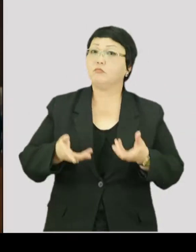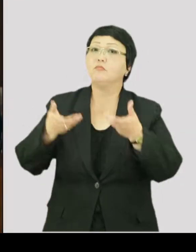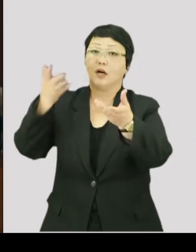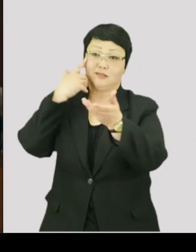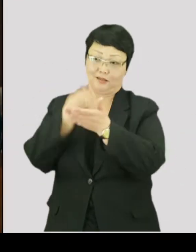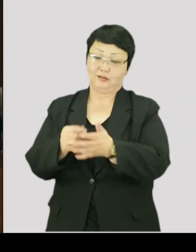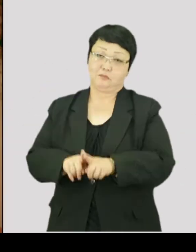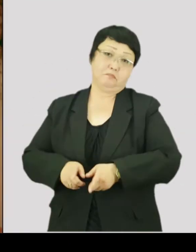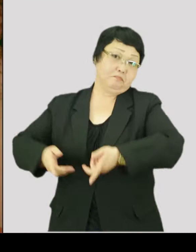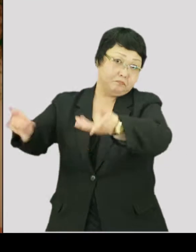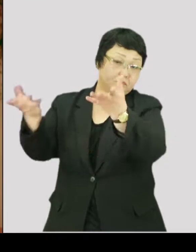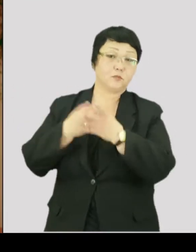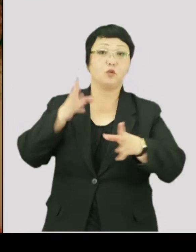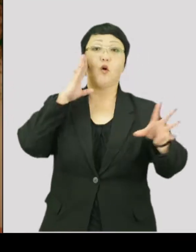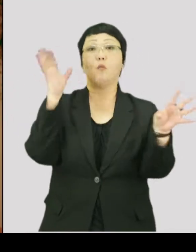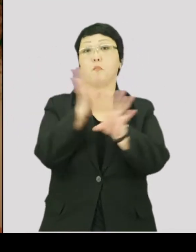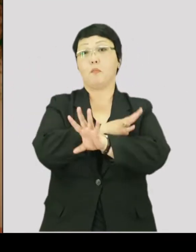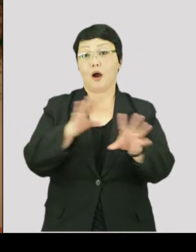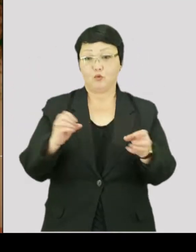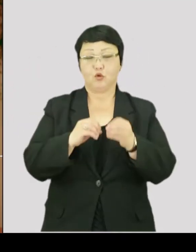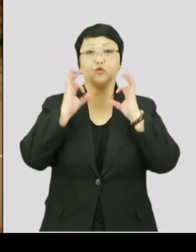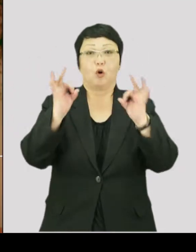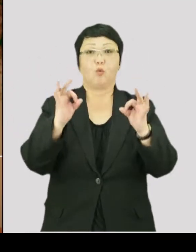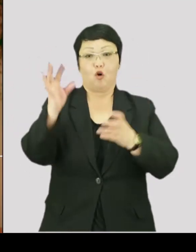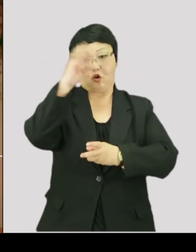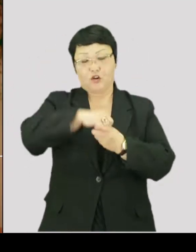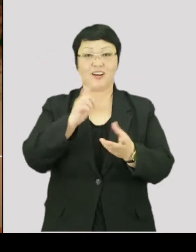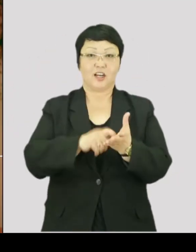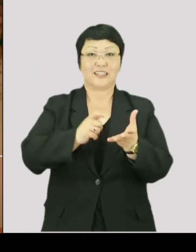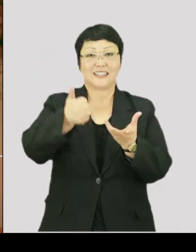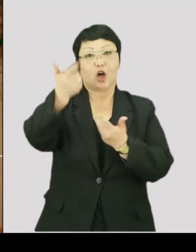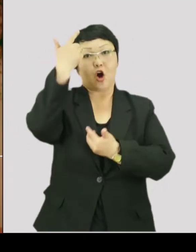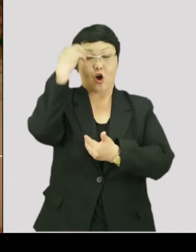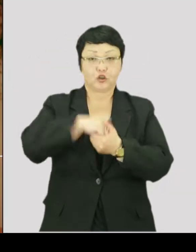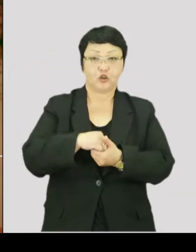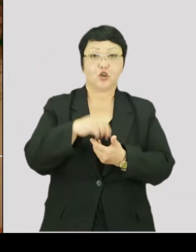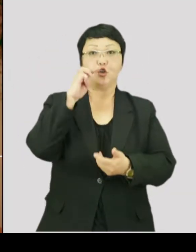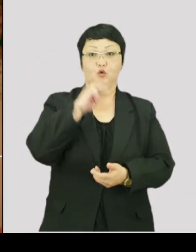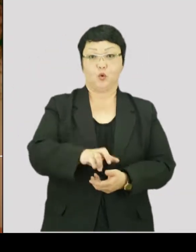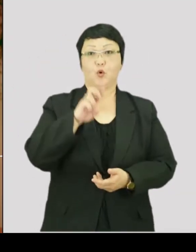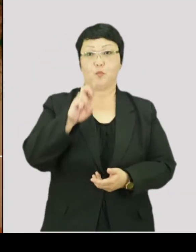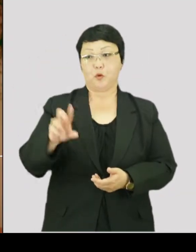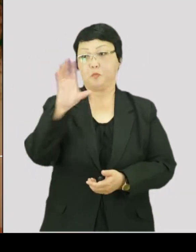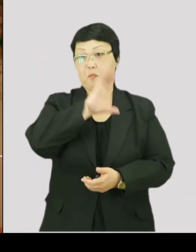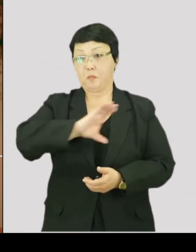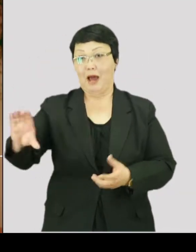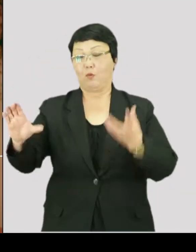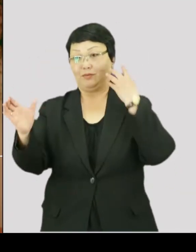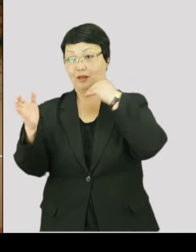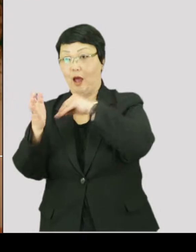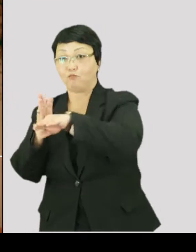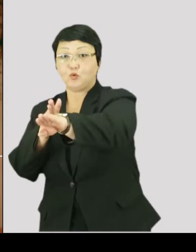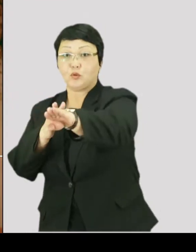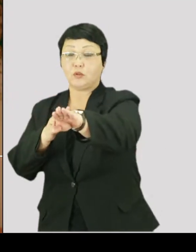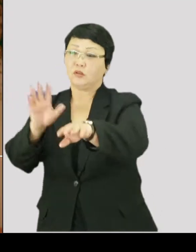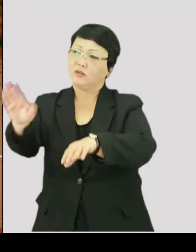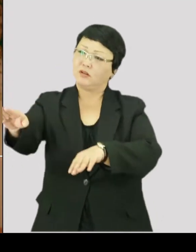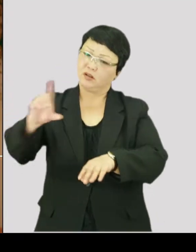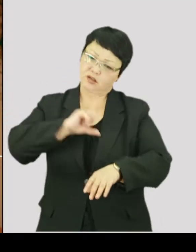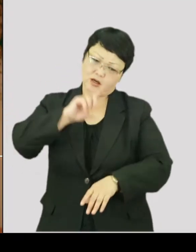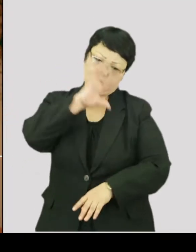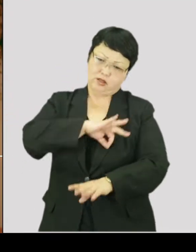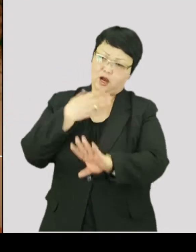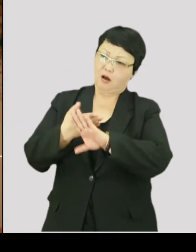асуудлыг тавьсан л да. Зохион байгуулалтанд орох шаардлагатай гэдгийг ойлгосон. Төрийн бус байгууллагуудаар дамжуулаад эрх